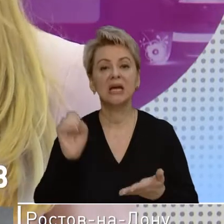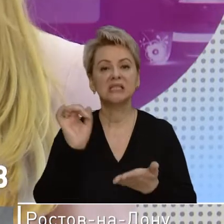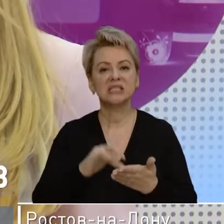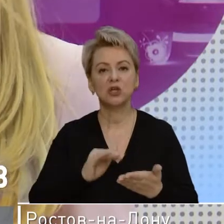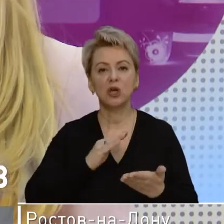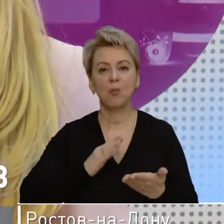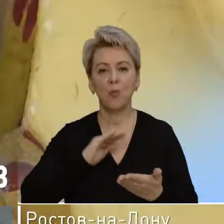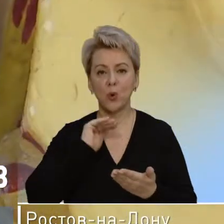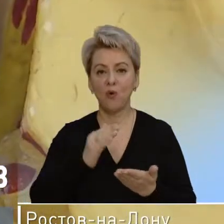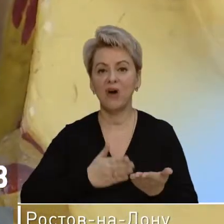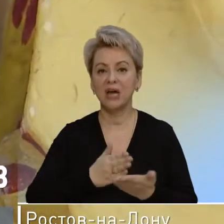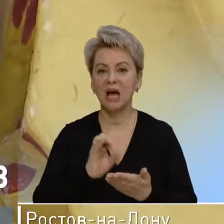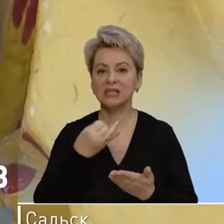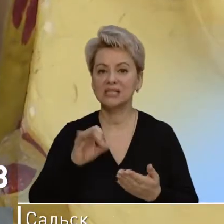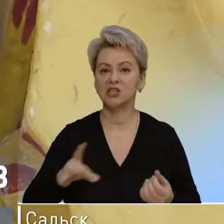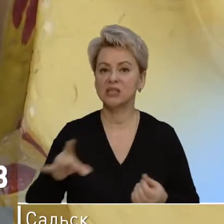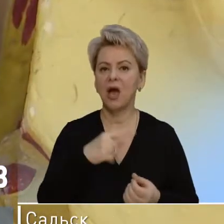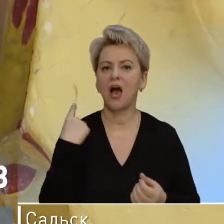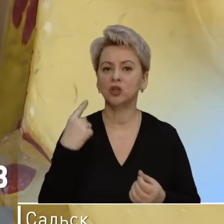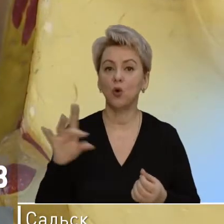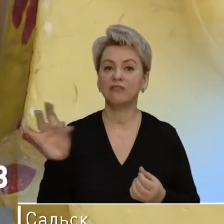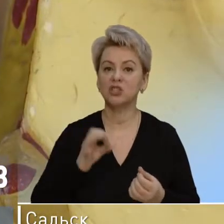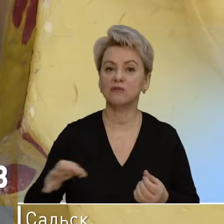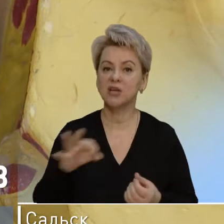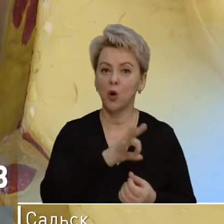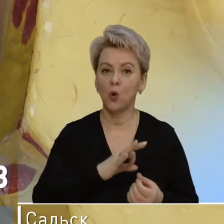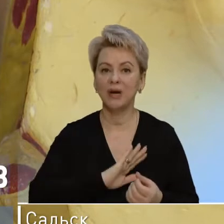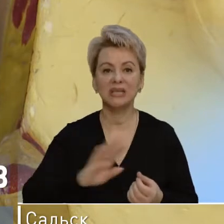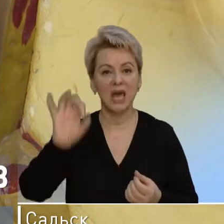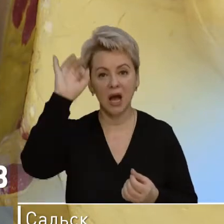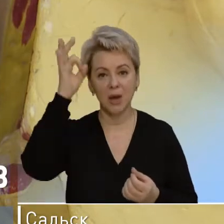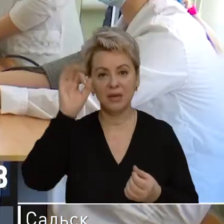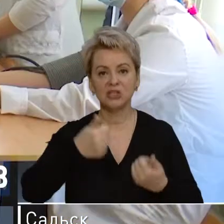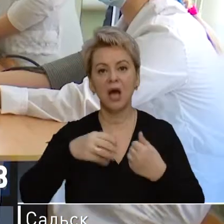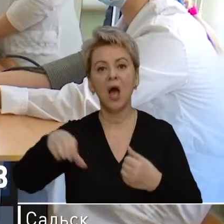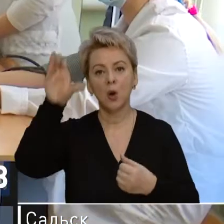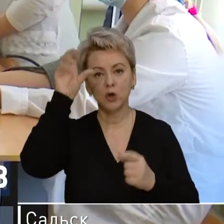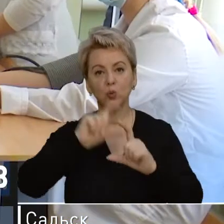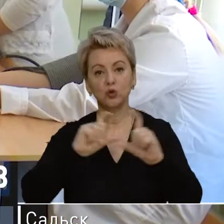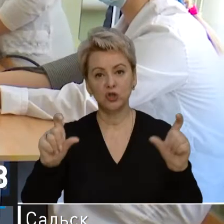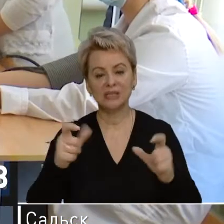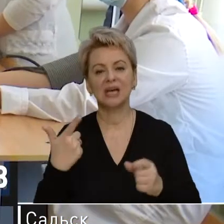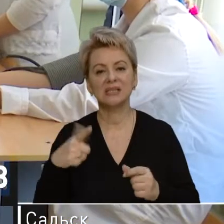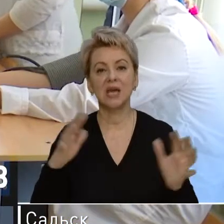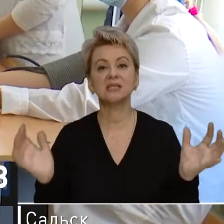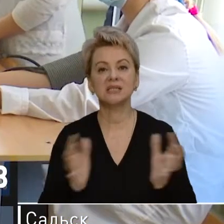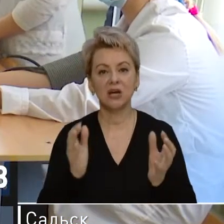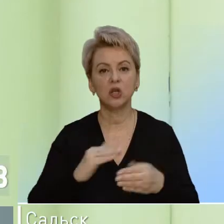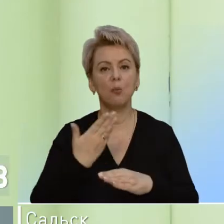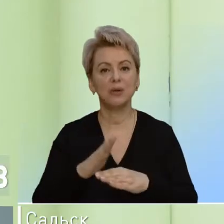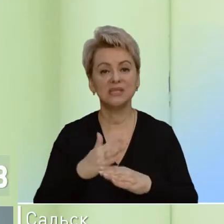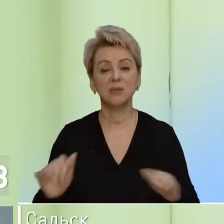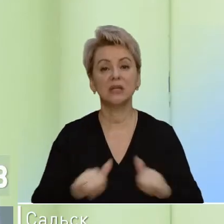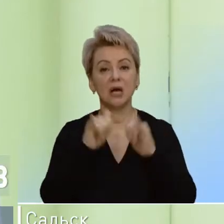Центр профориентации Аксайского района – единственное в Ростовской области некоммерческое образовательное учреждение, где сохранилась и